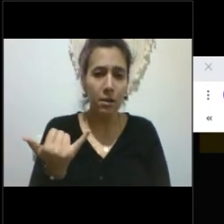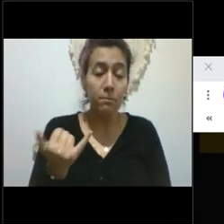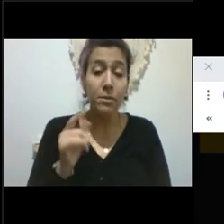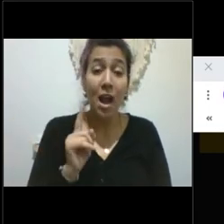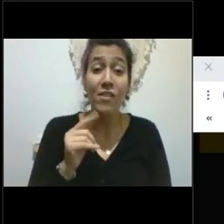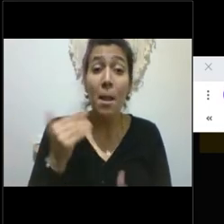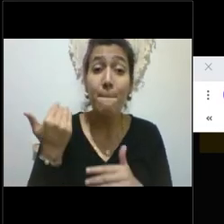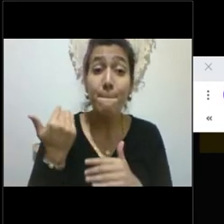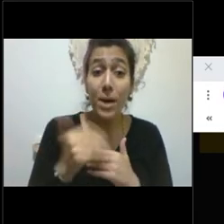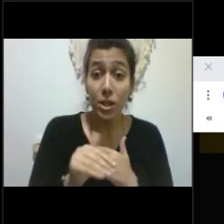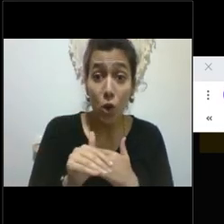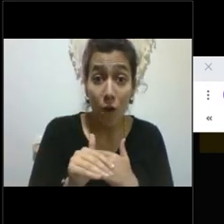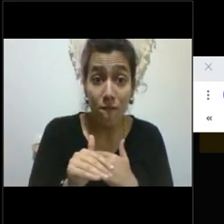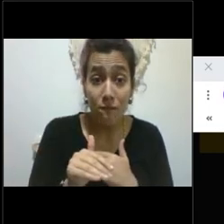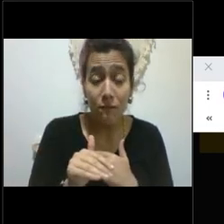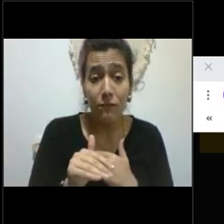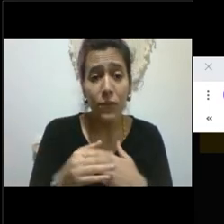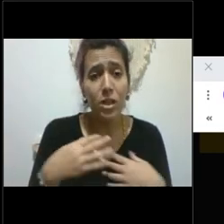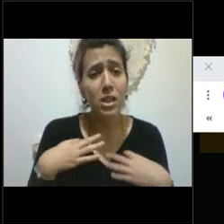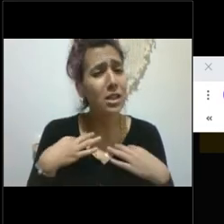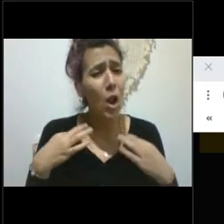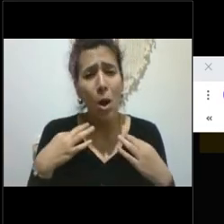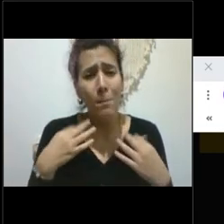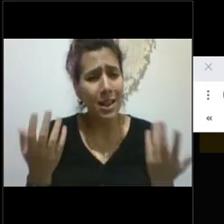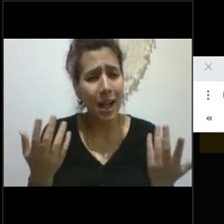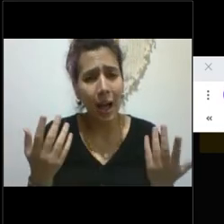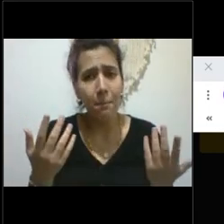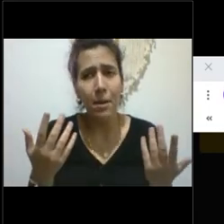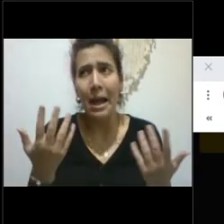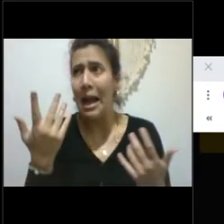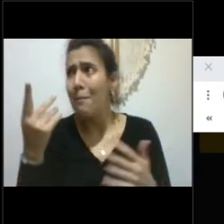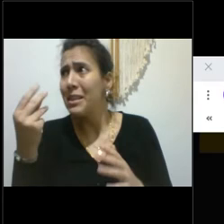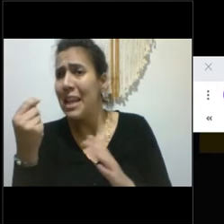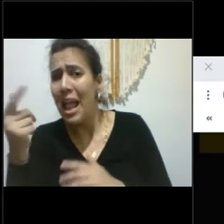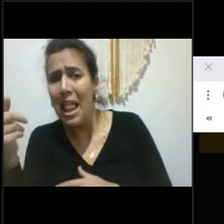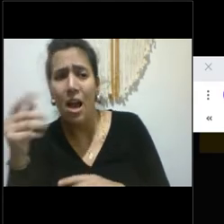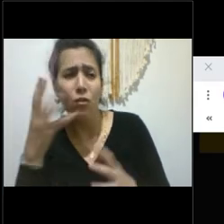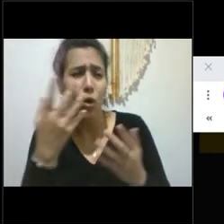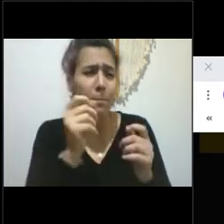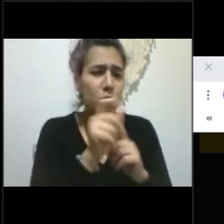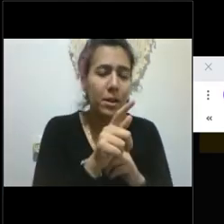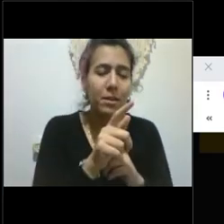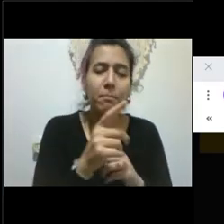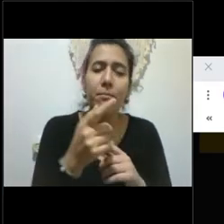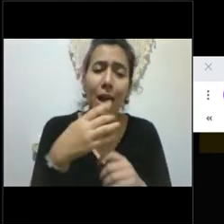לכם כמה עלה, כמה הוצאתם, אכפת לכם כמה אתם מרוויחים בסוף. אז